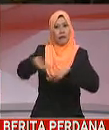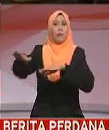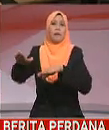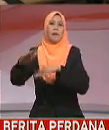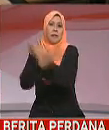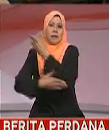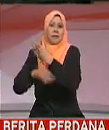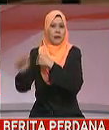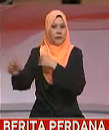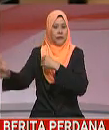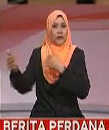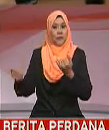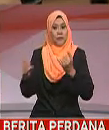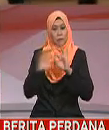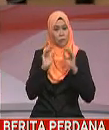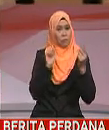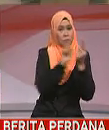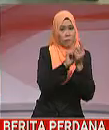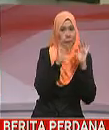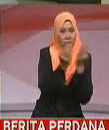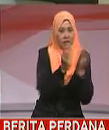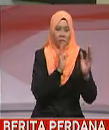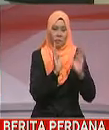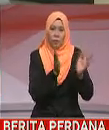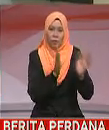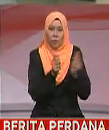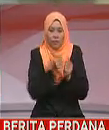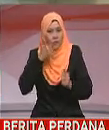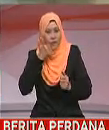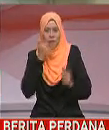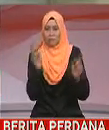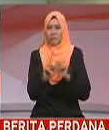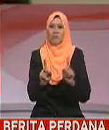Tiada sekatan untuk bertemu ahli keluarga mahupun berbual menerusi panggilan telefon.